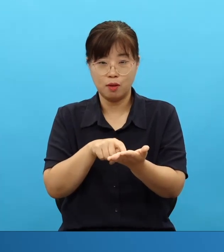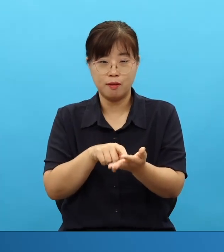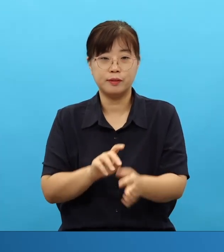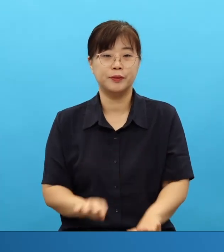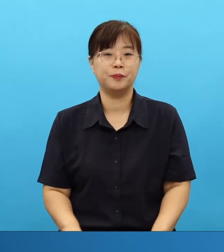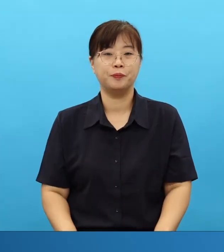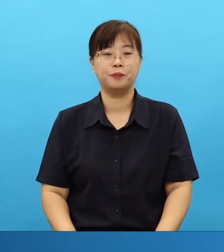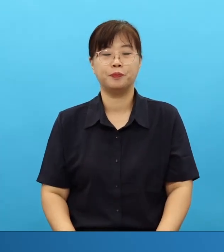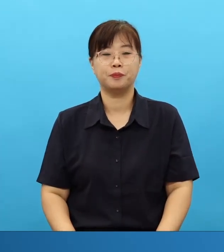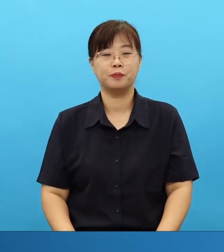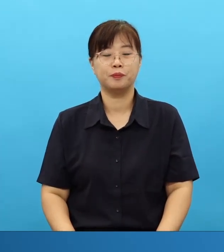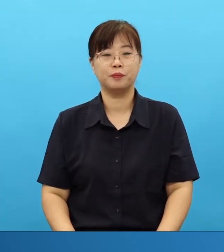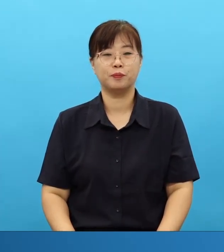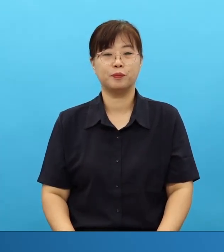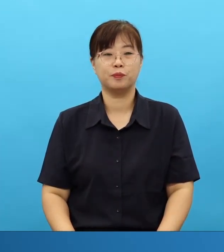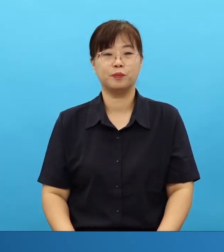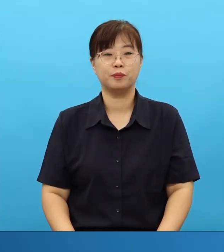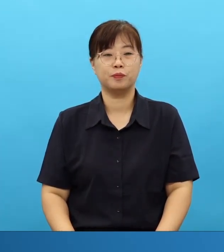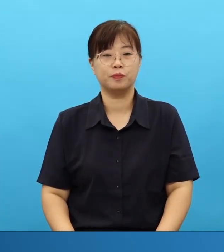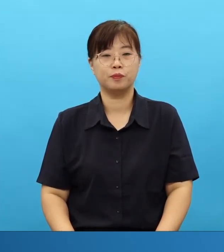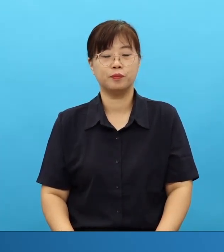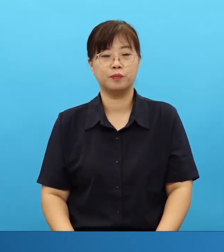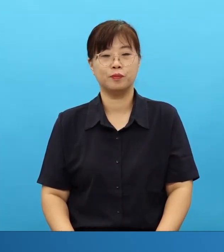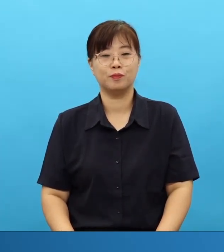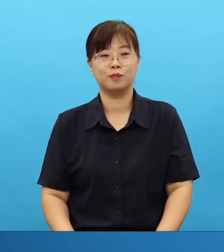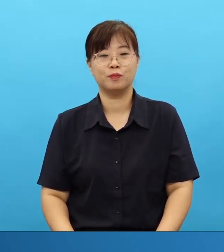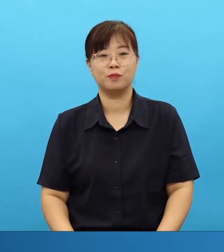것이죠이 중요한 어